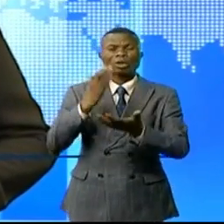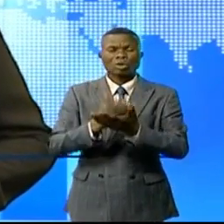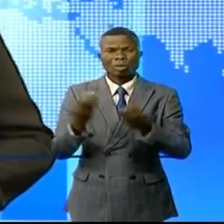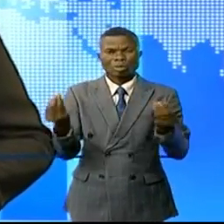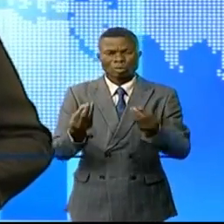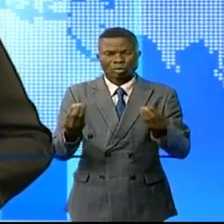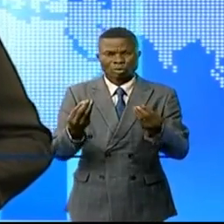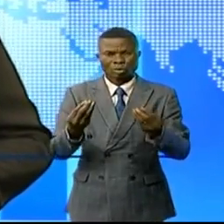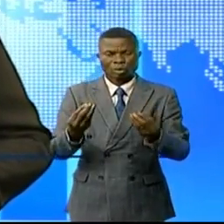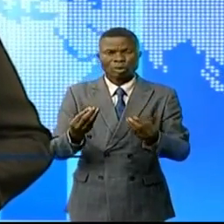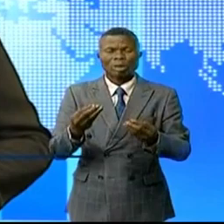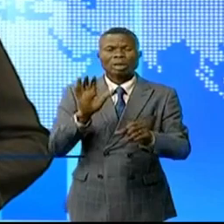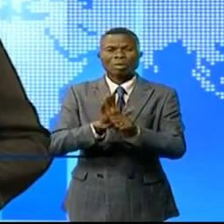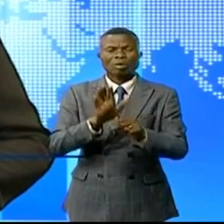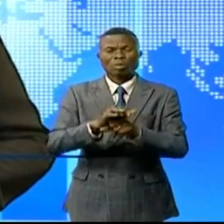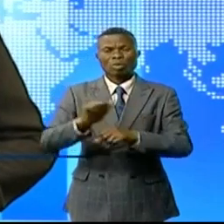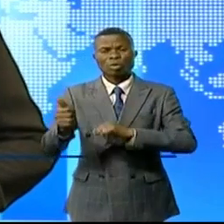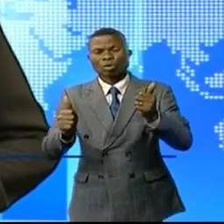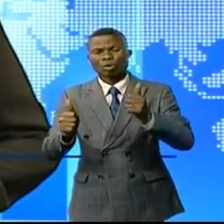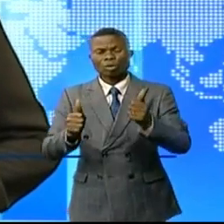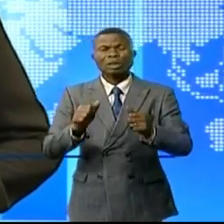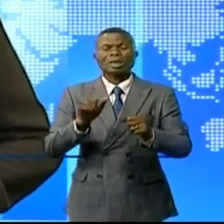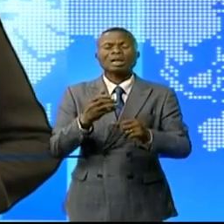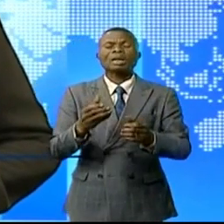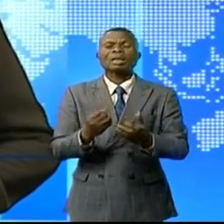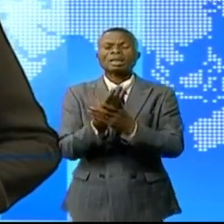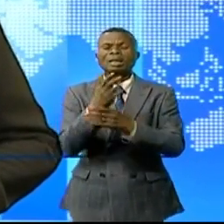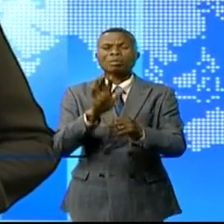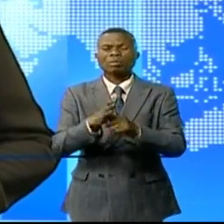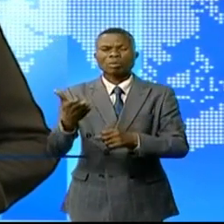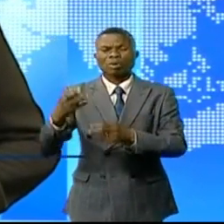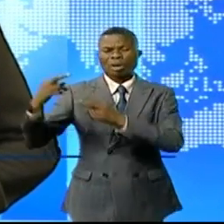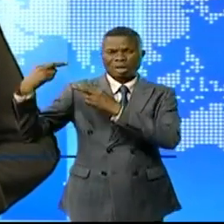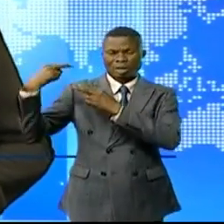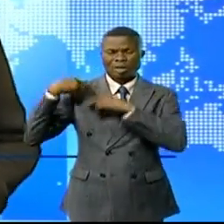la concurrence déloyale sur le marché. Les responsables